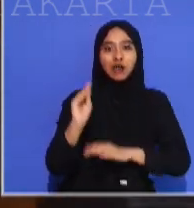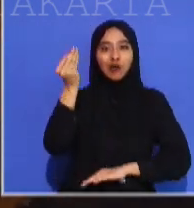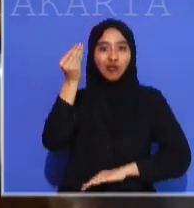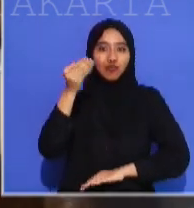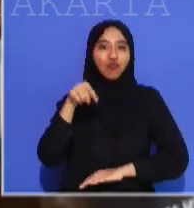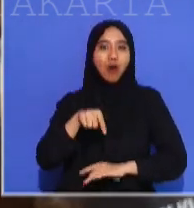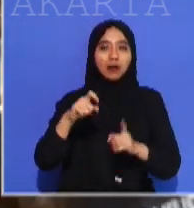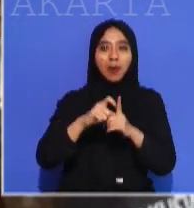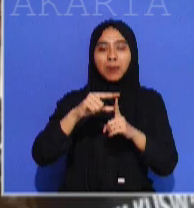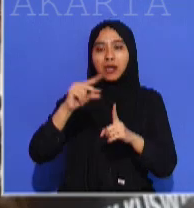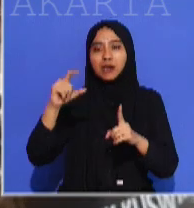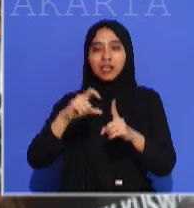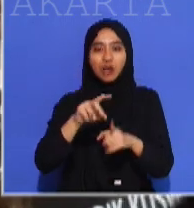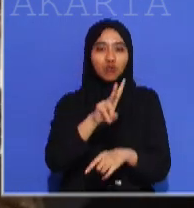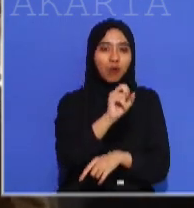masa jabatan